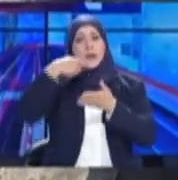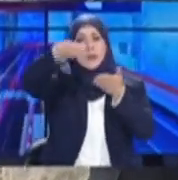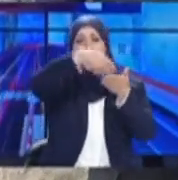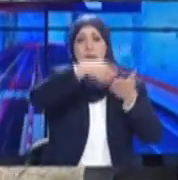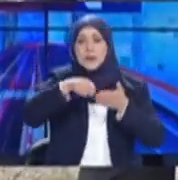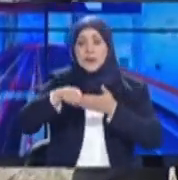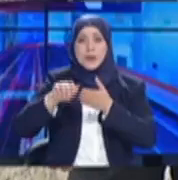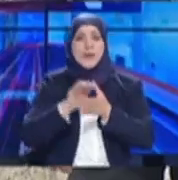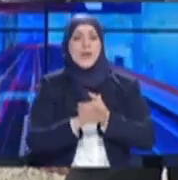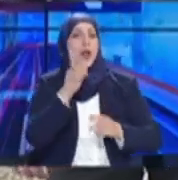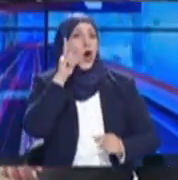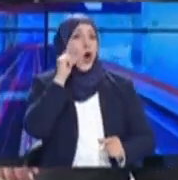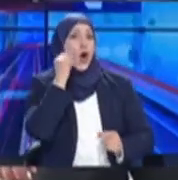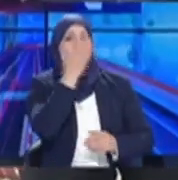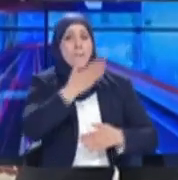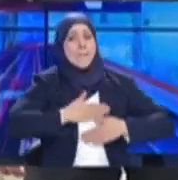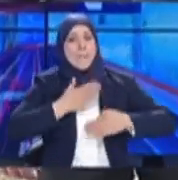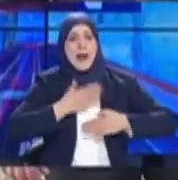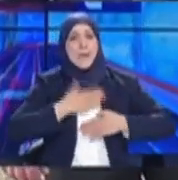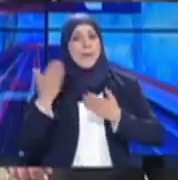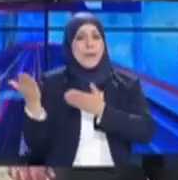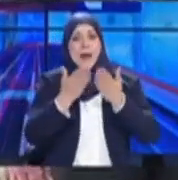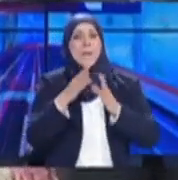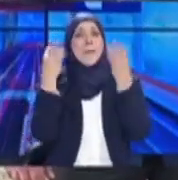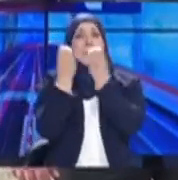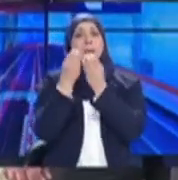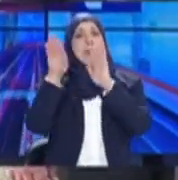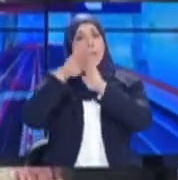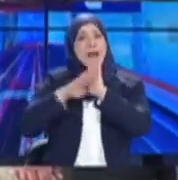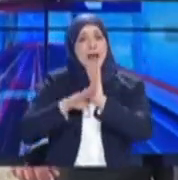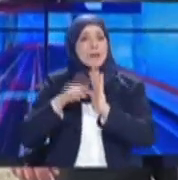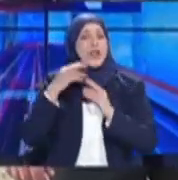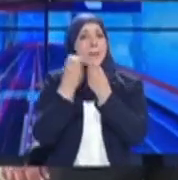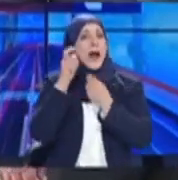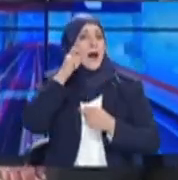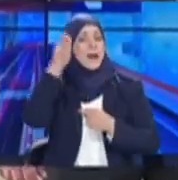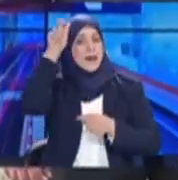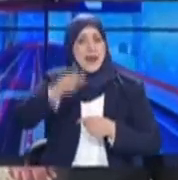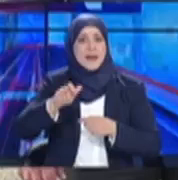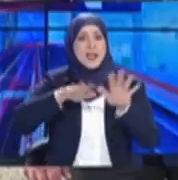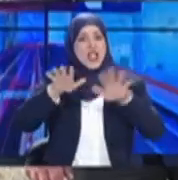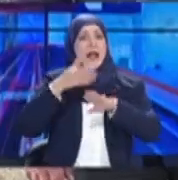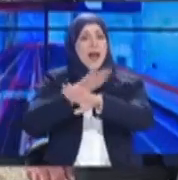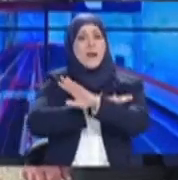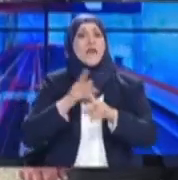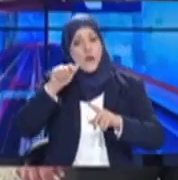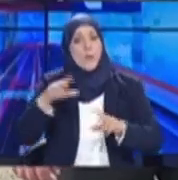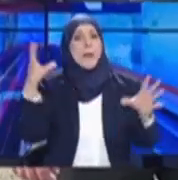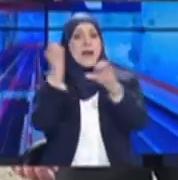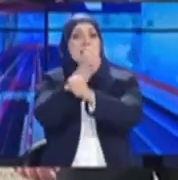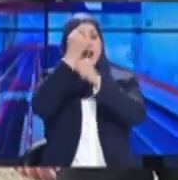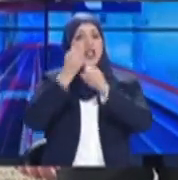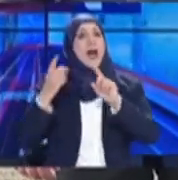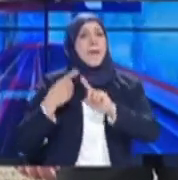محمد ما راح نبيك اليوم معنا في برنامجنا مع الناس اذا الايات كانت الباقيه ودولي اه فما نجاح مشهود في